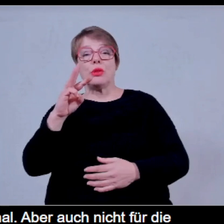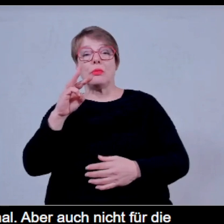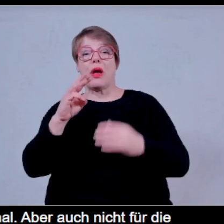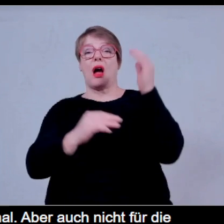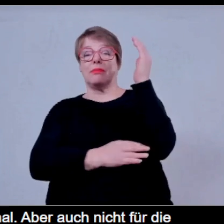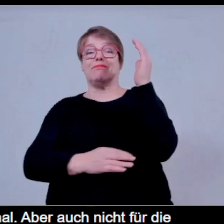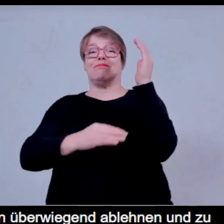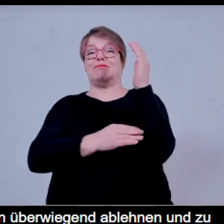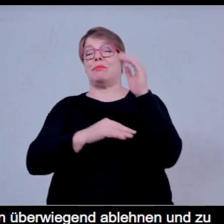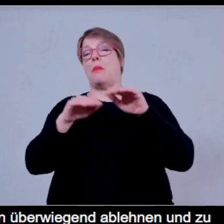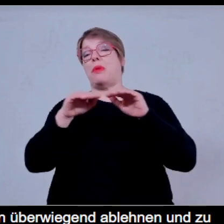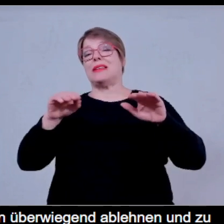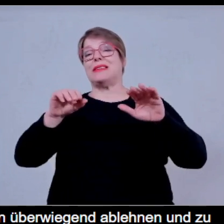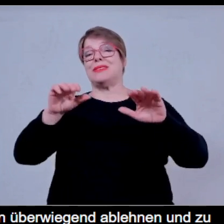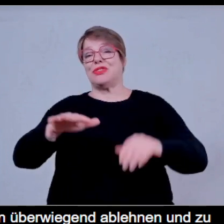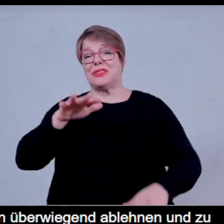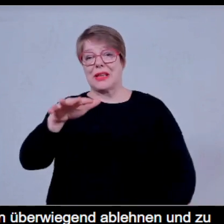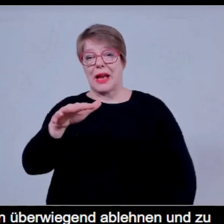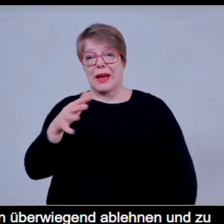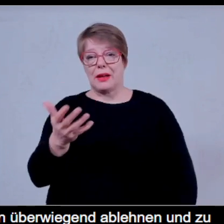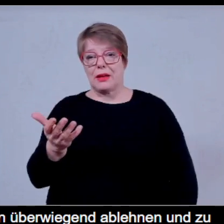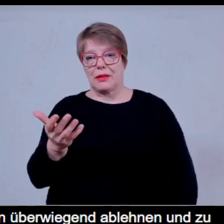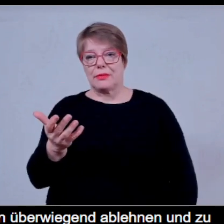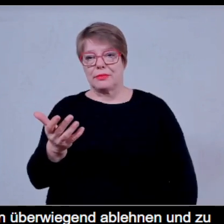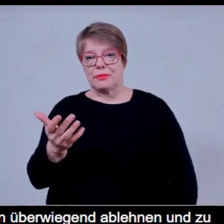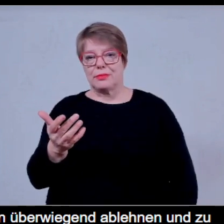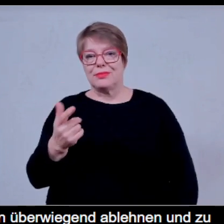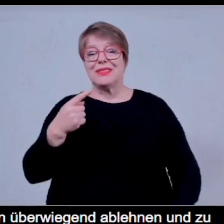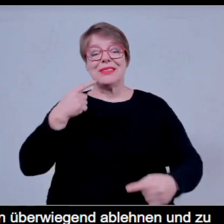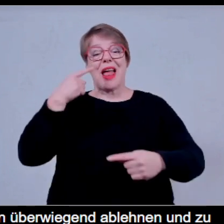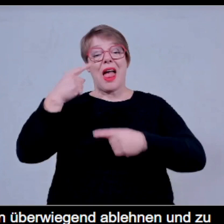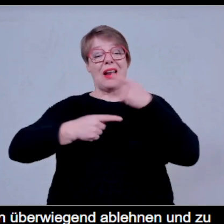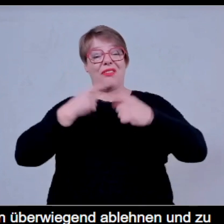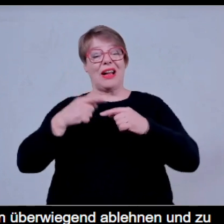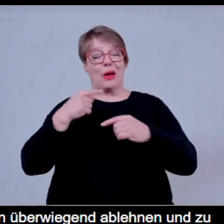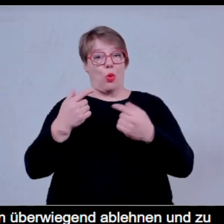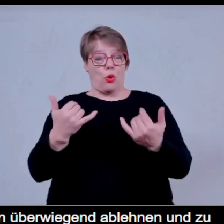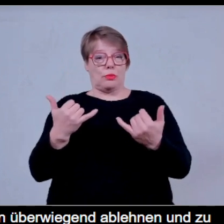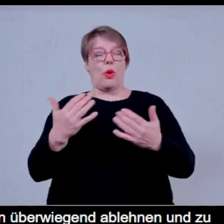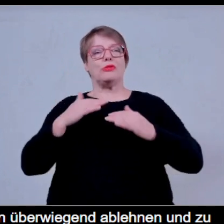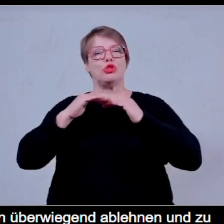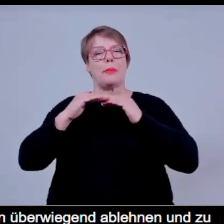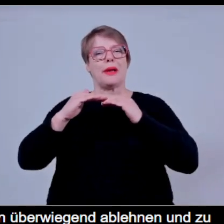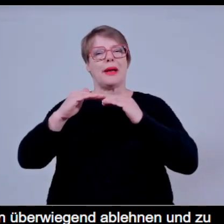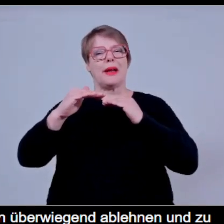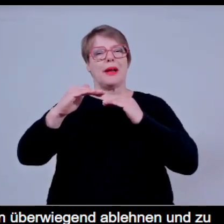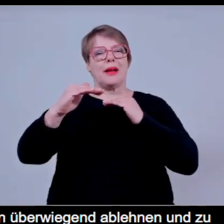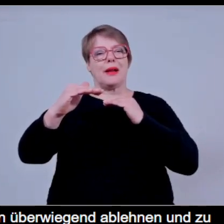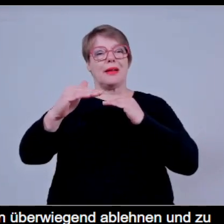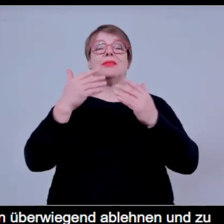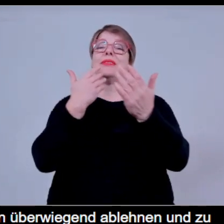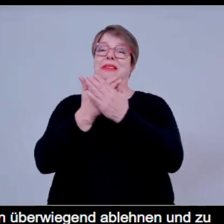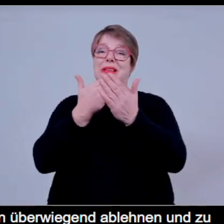verlängern und zwar bis zum 20. Januar. Allerdings mit einer wichtigen Änderung, nämlich die